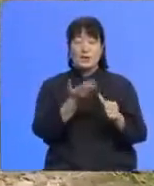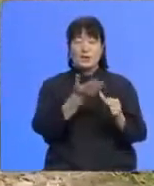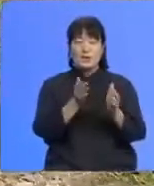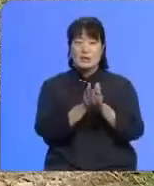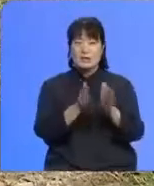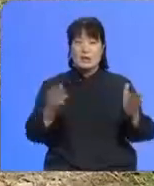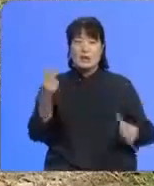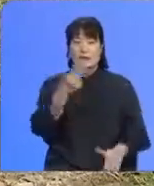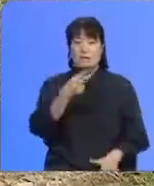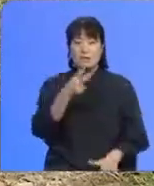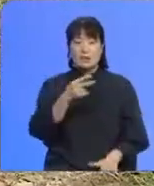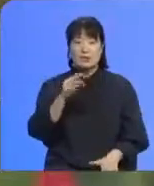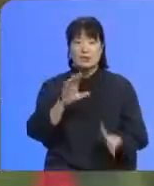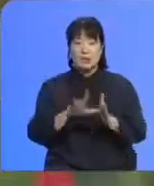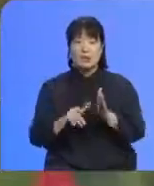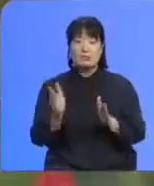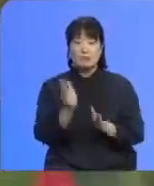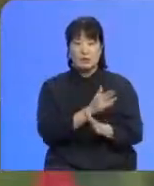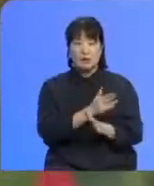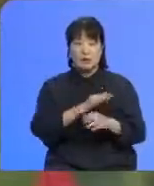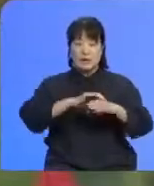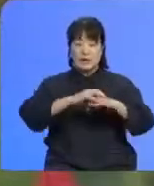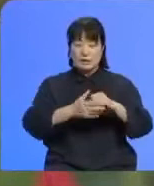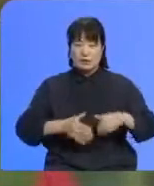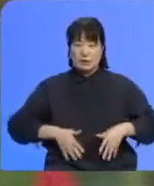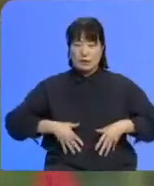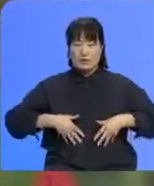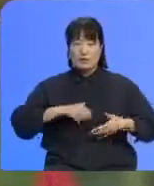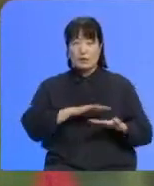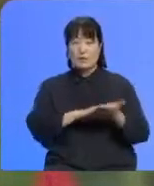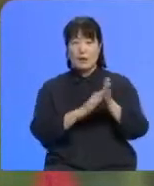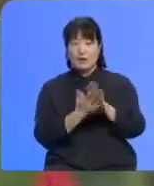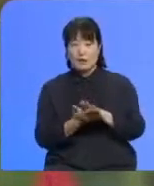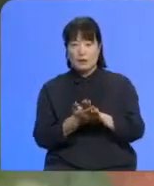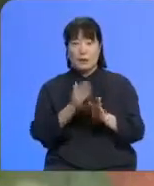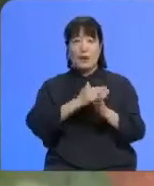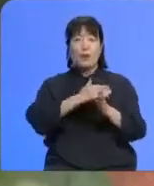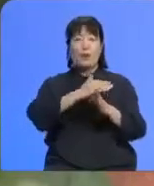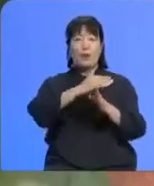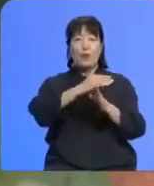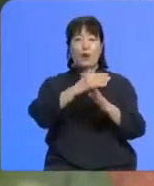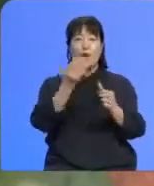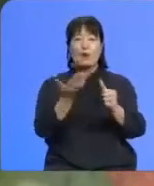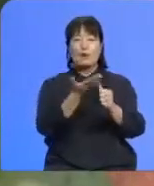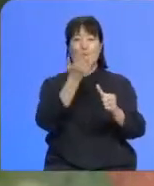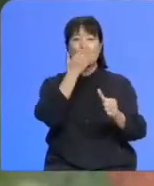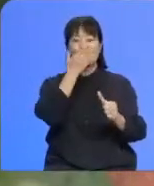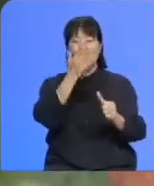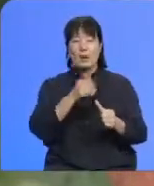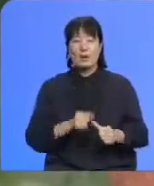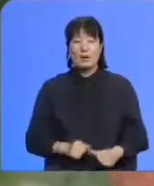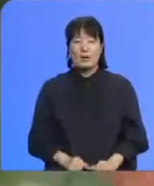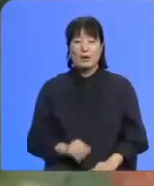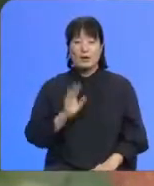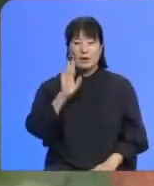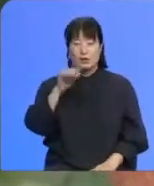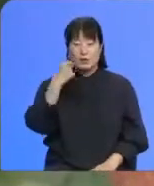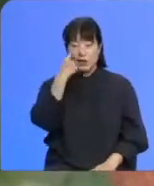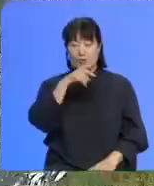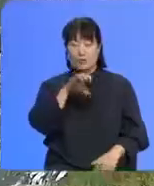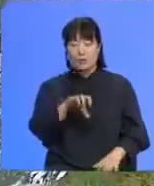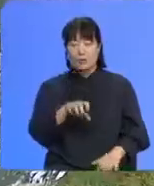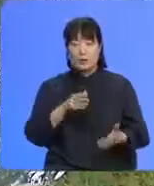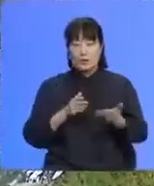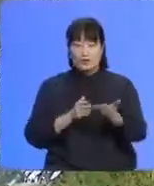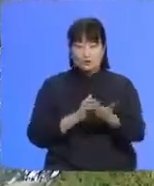2000년대 초반부터입니다. 지구 온난화로 재배 한계선이 북상한 덕분입니다. 이후 양구군은 사과를 지역